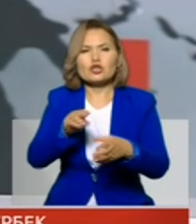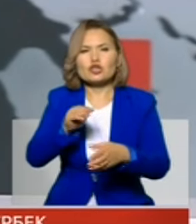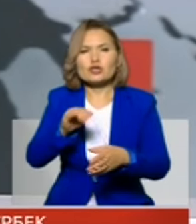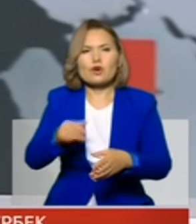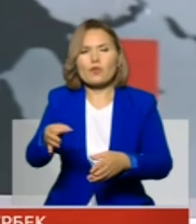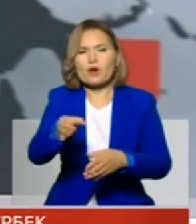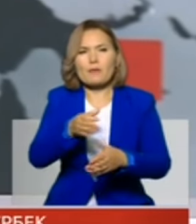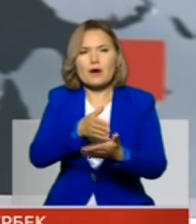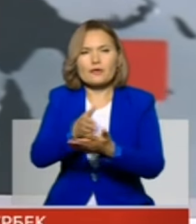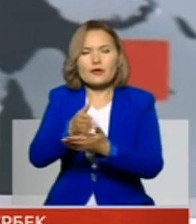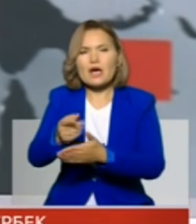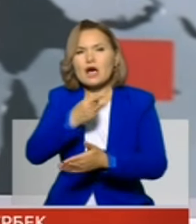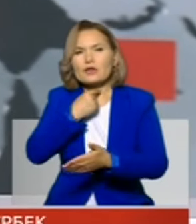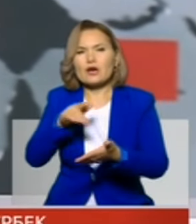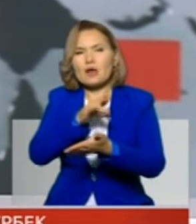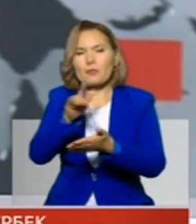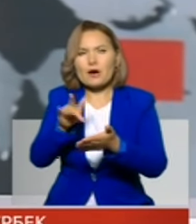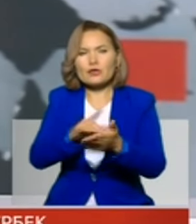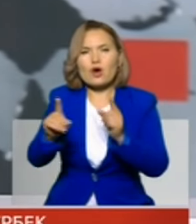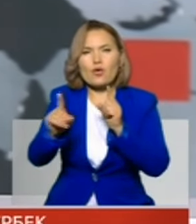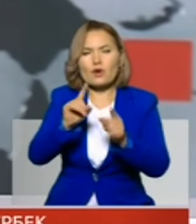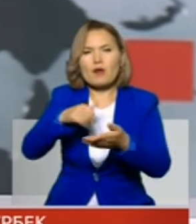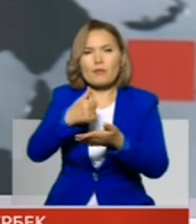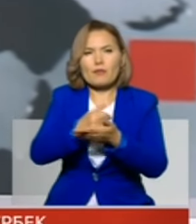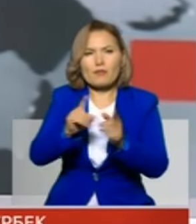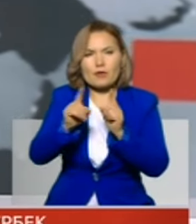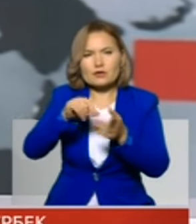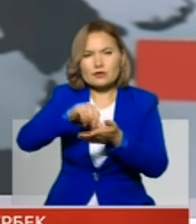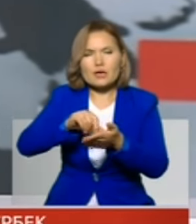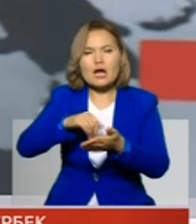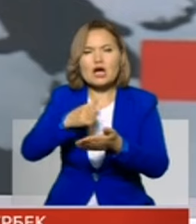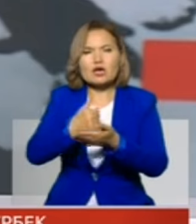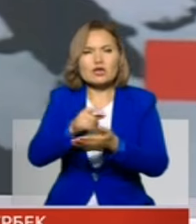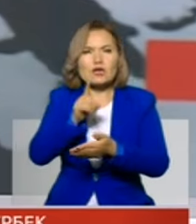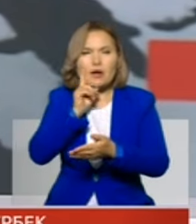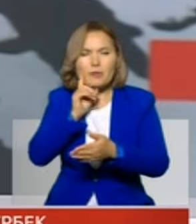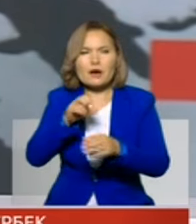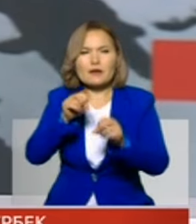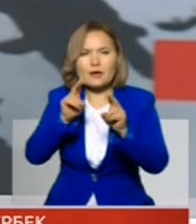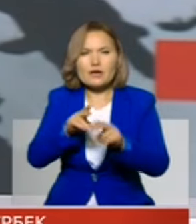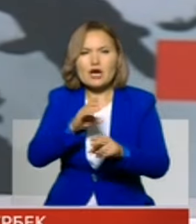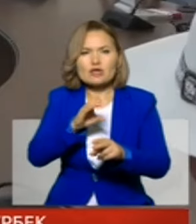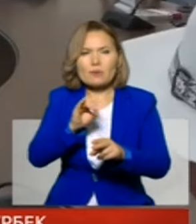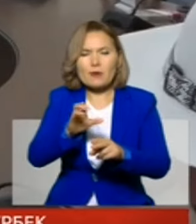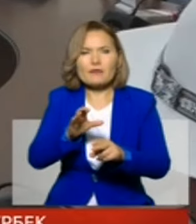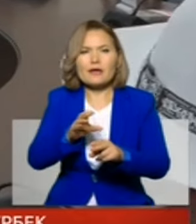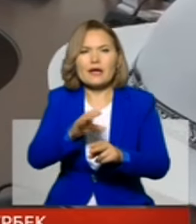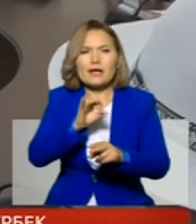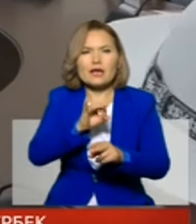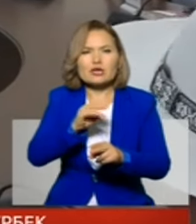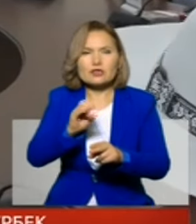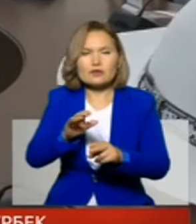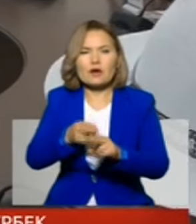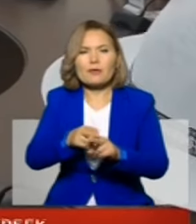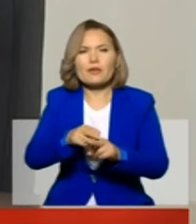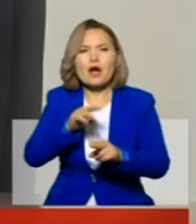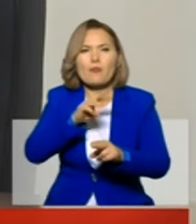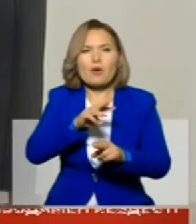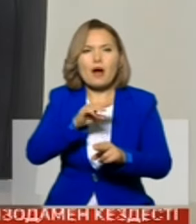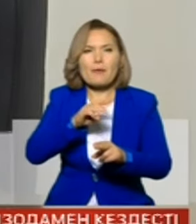облыстарын аралап, Талдықорғандағы көшпелі отырыста бас қосты. Жас қаламгерлер Бердібек Соқпақбаев пен Ілияс Жансүгіровтің,